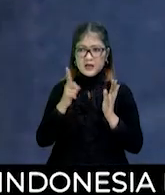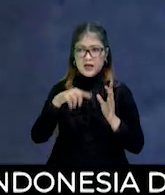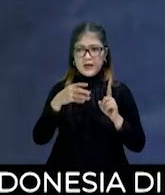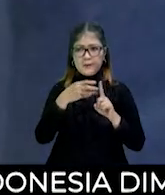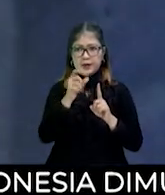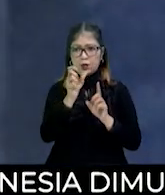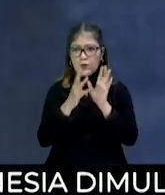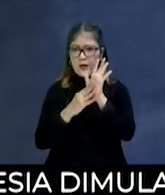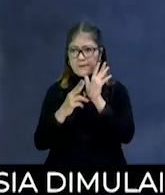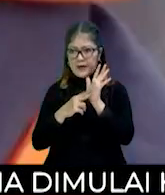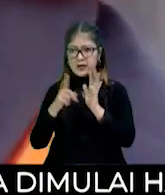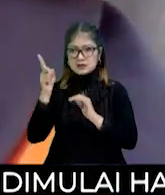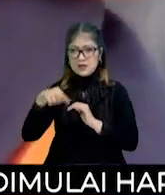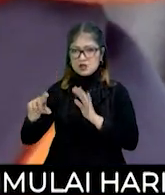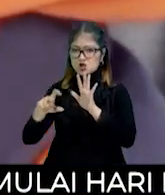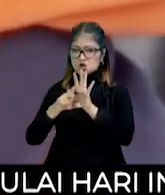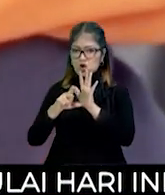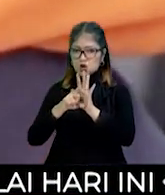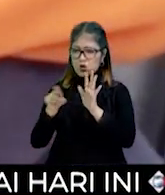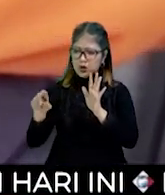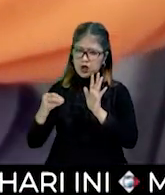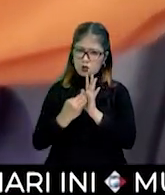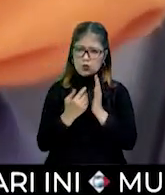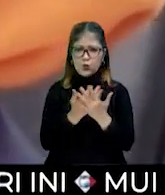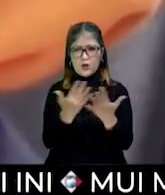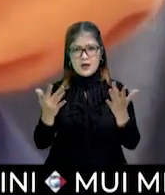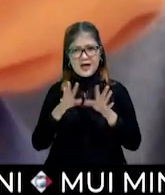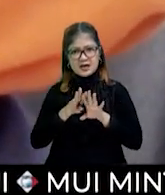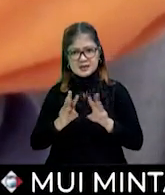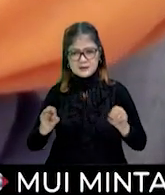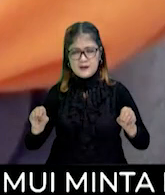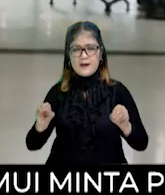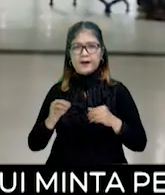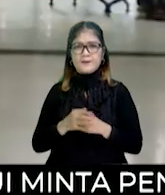harus dijadikan sebagai tauladan bagi seluruh insan perusahaan.